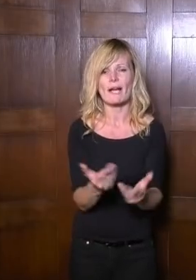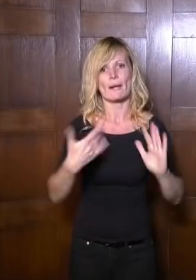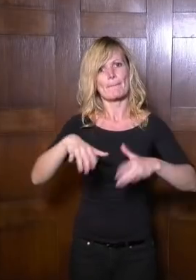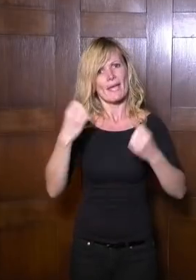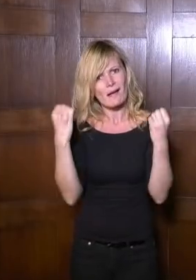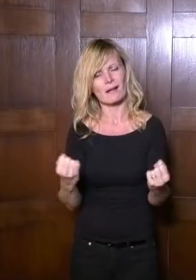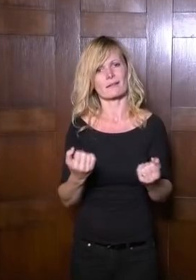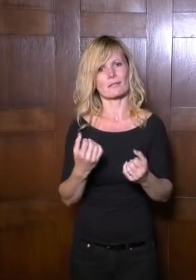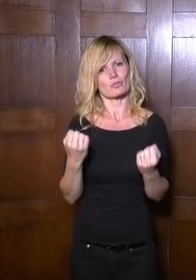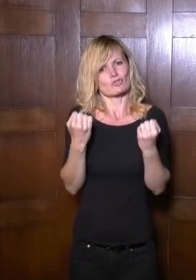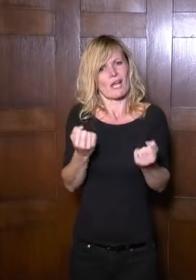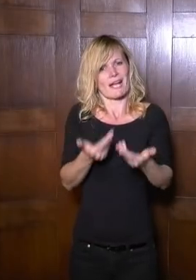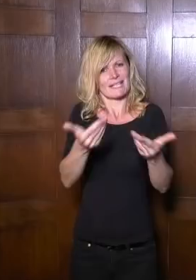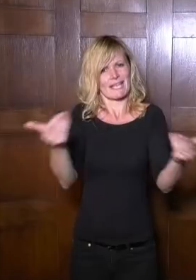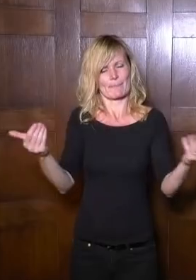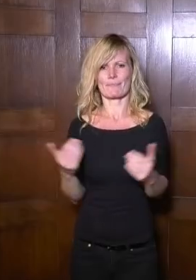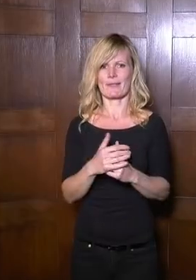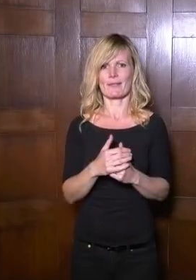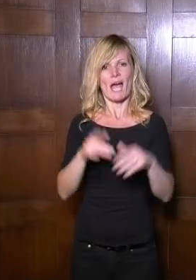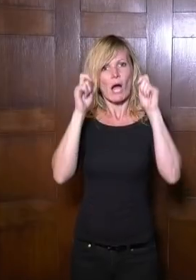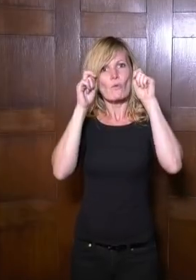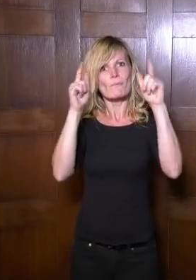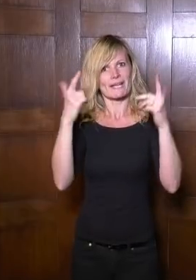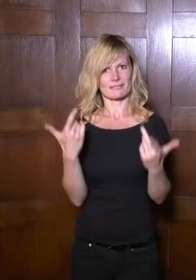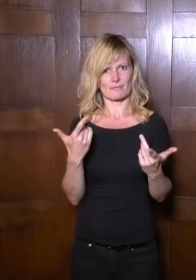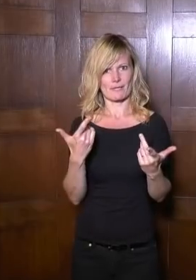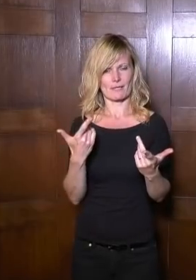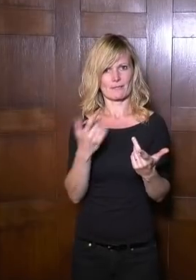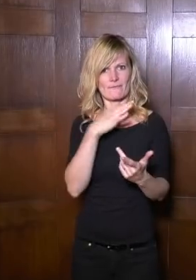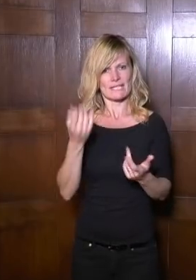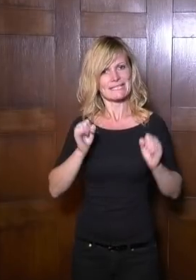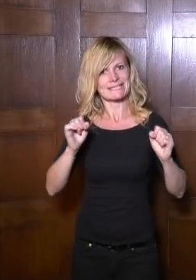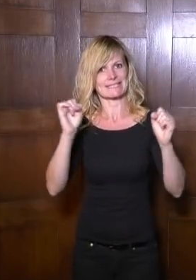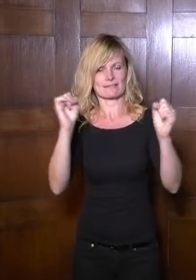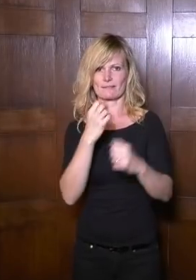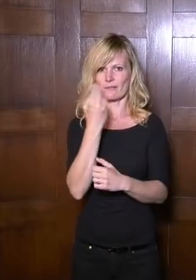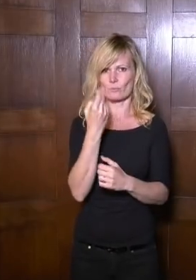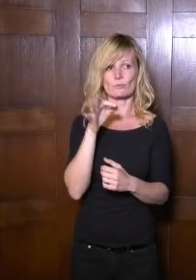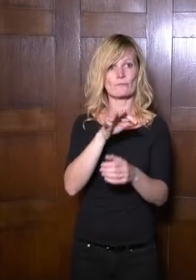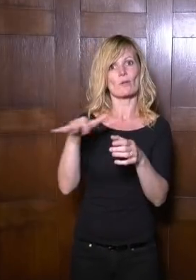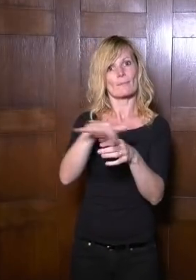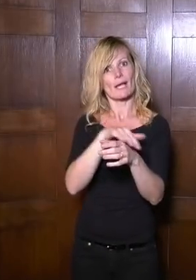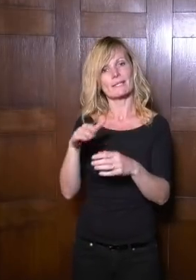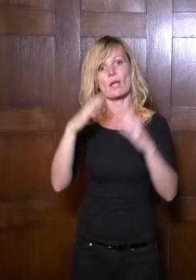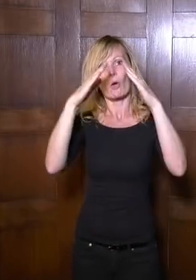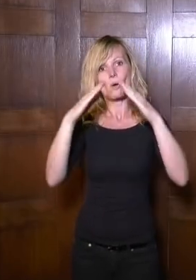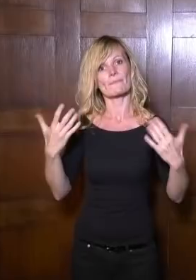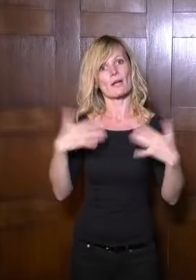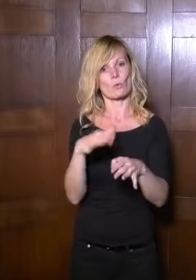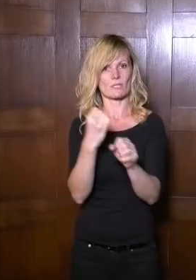den Bereich, also investiert im Sinne von Aufmerksamkeitsinvestition, in den Bereich Obdachlosenarbeit